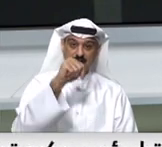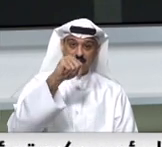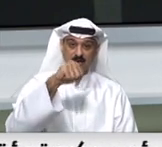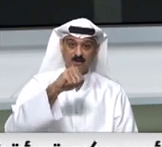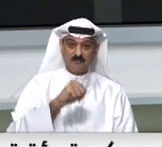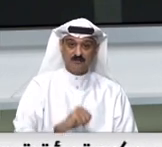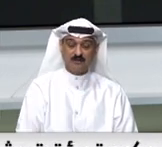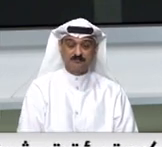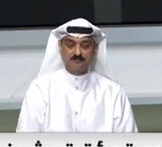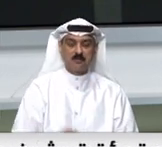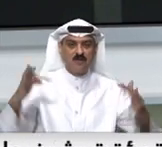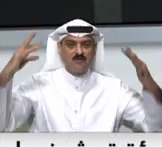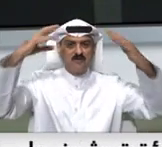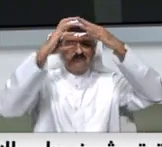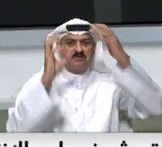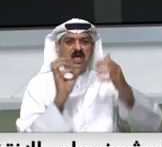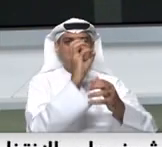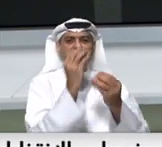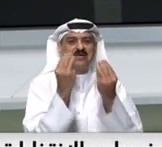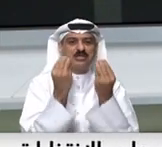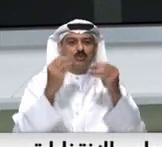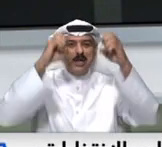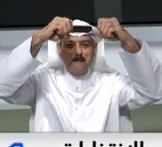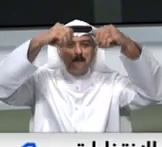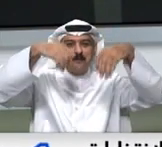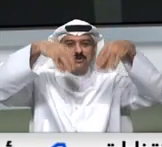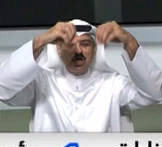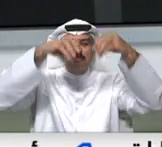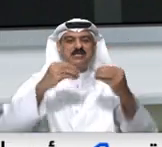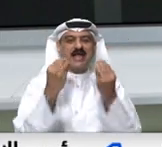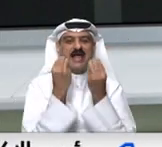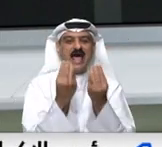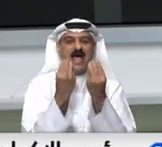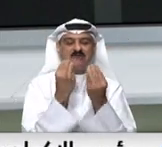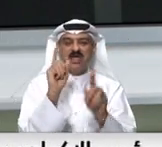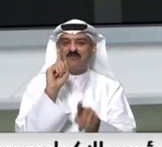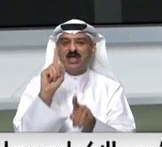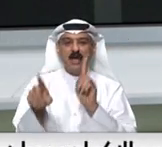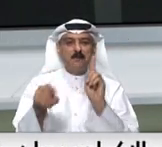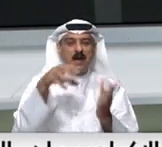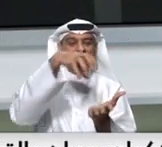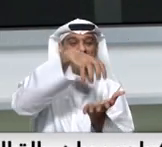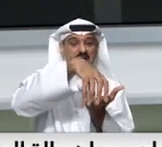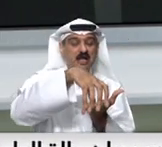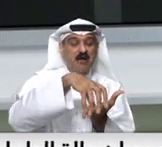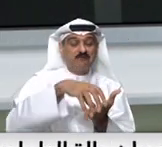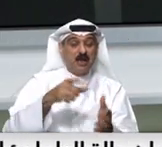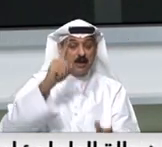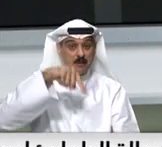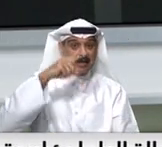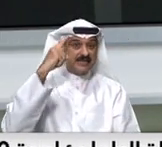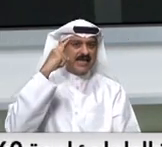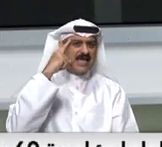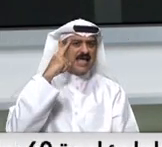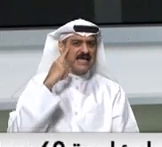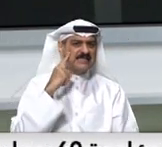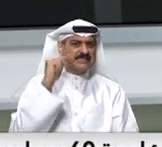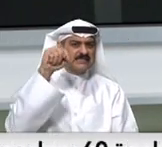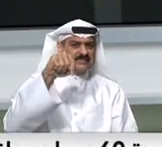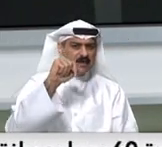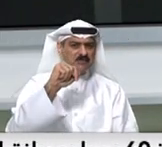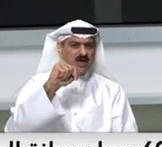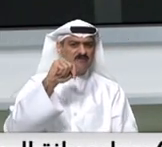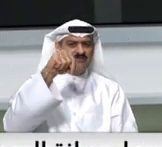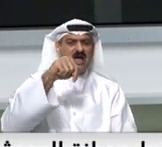الساعه اثناء عبور السحب في فرص الايراد من المطر خفيف على بعض المناطق هذه الفرص تتراجع تدريجيا خلال مساء يوم